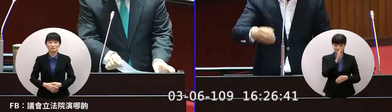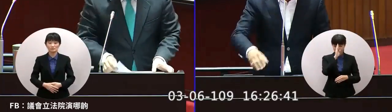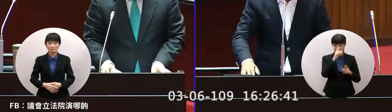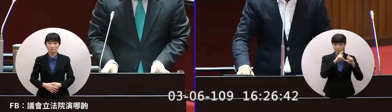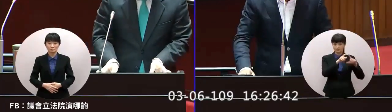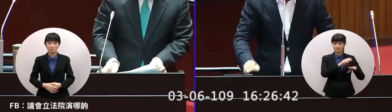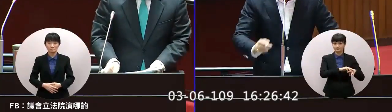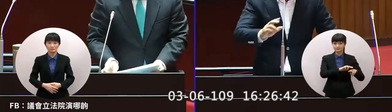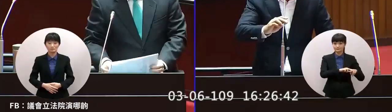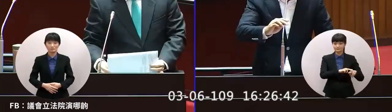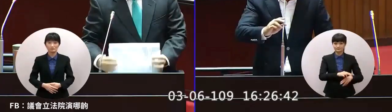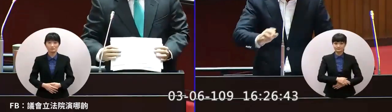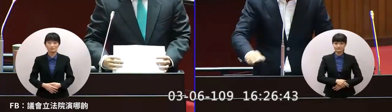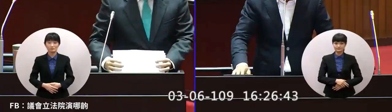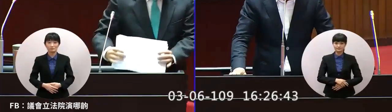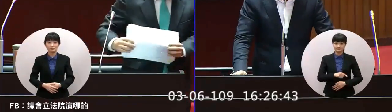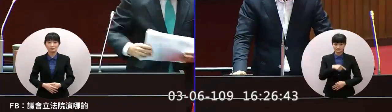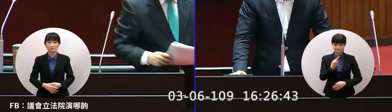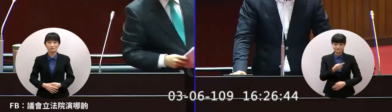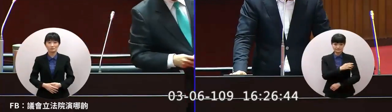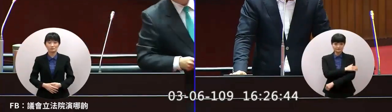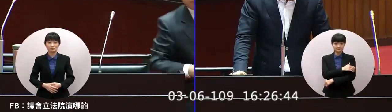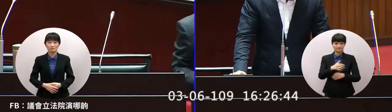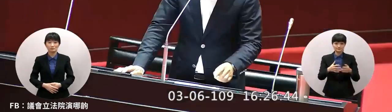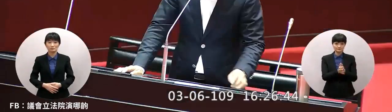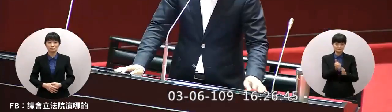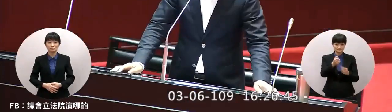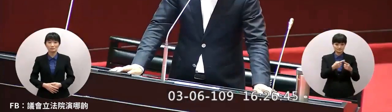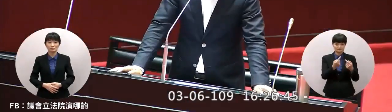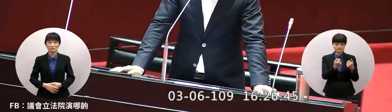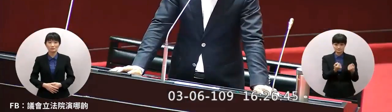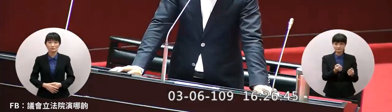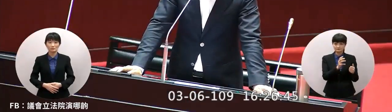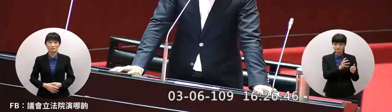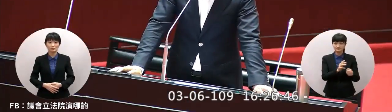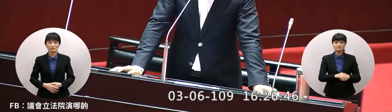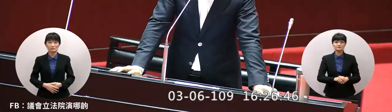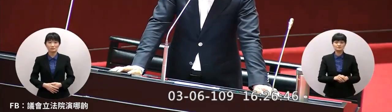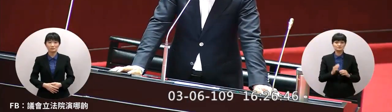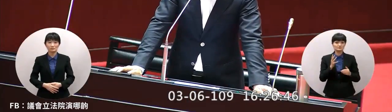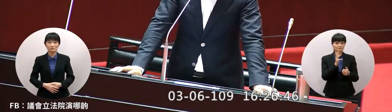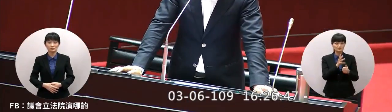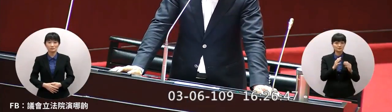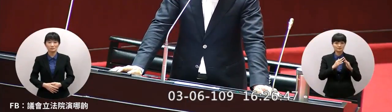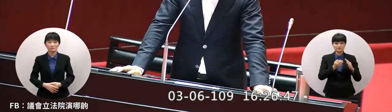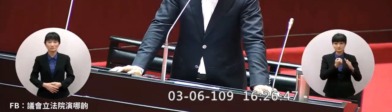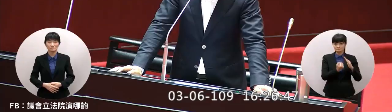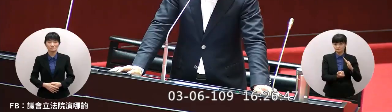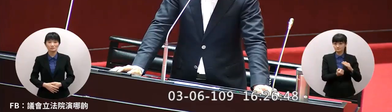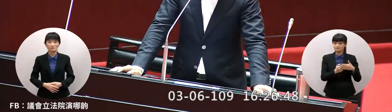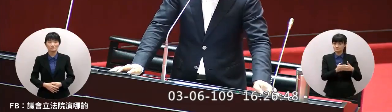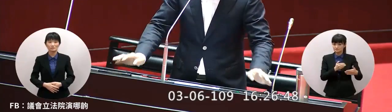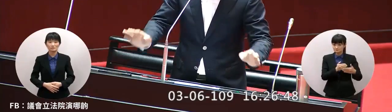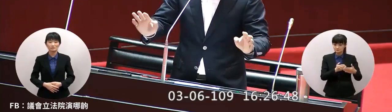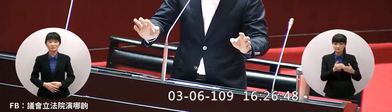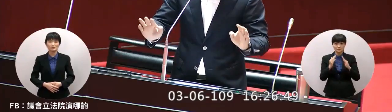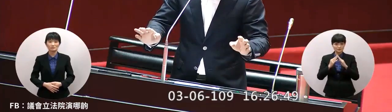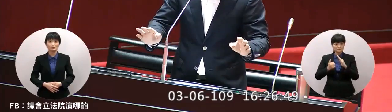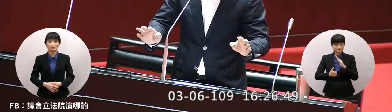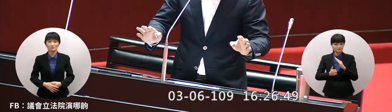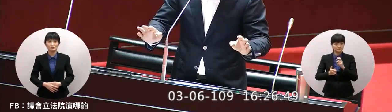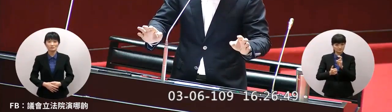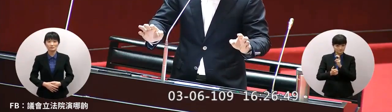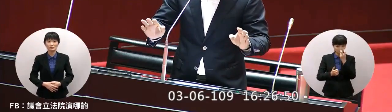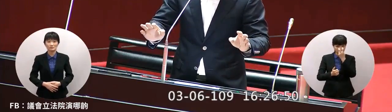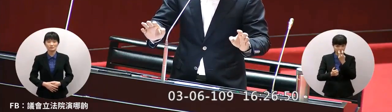我阁继续加咱的陈部长留伫遮啦吼。针对这个居家隔离的、居家检疫还有自主健康管理的民众，十四天的期